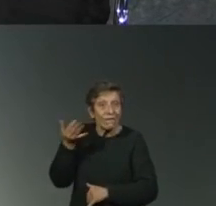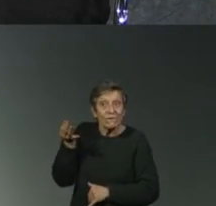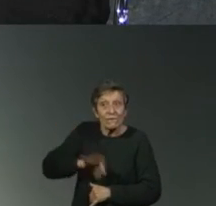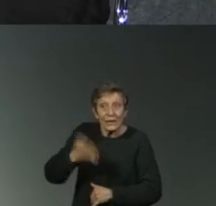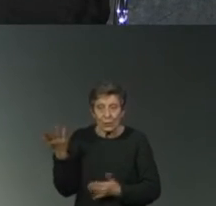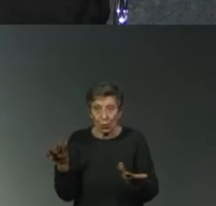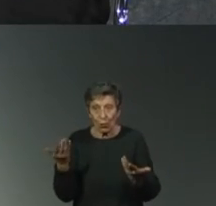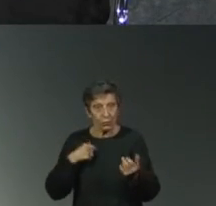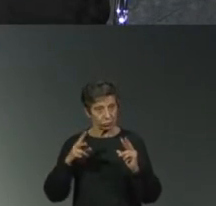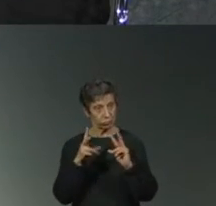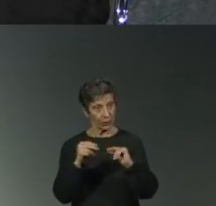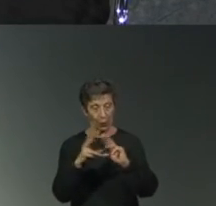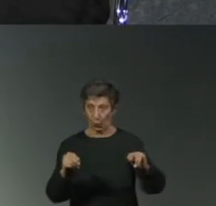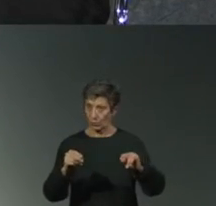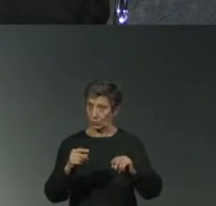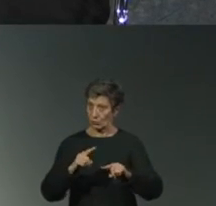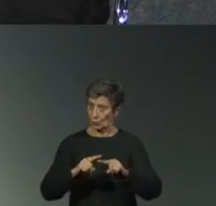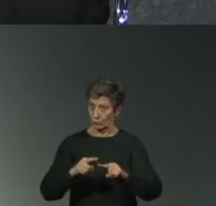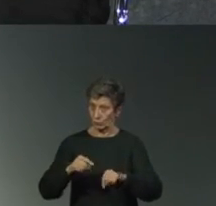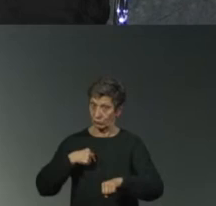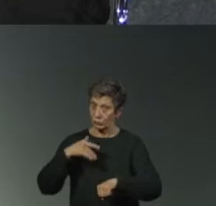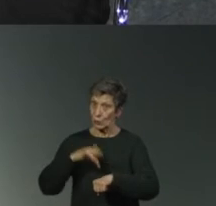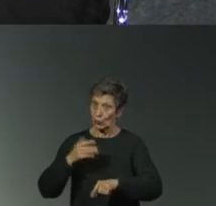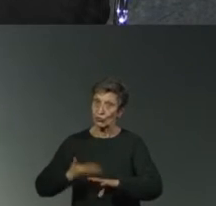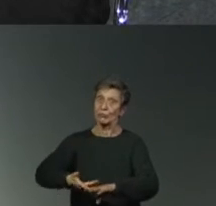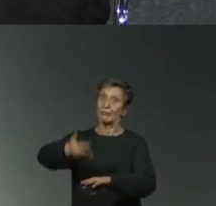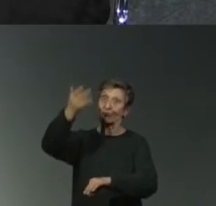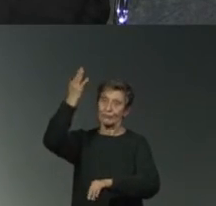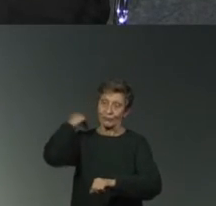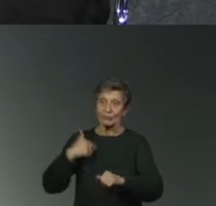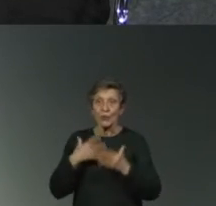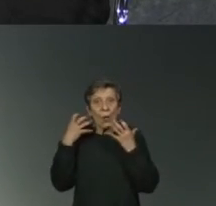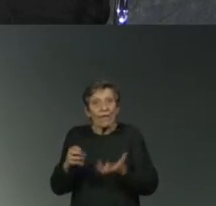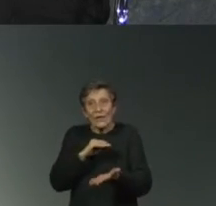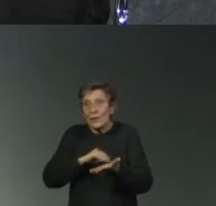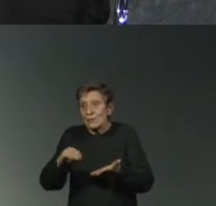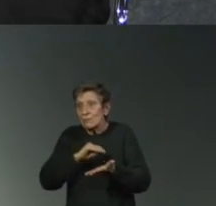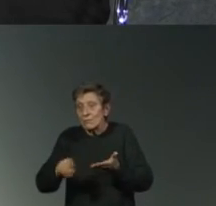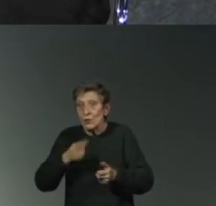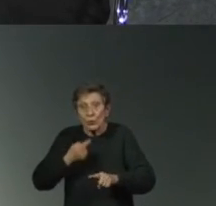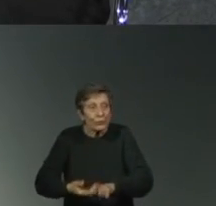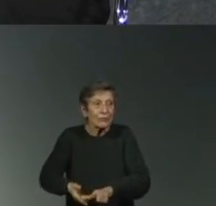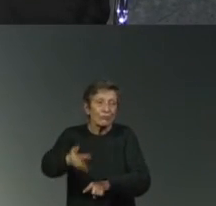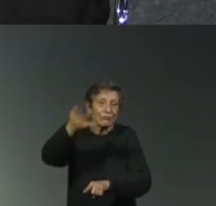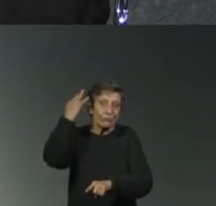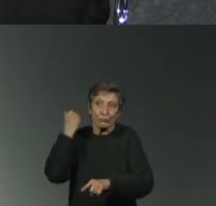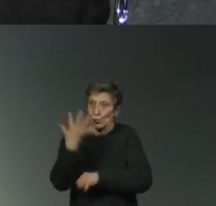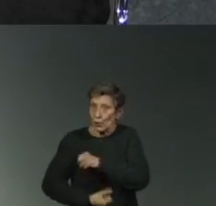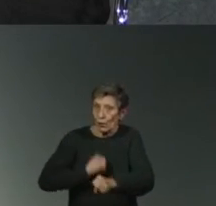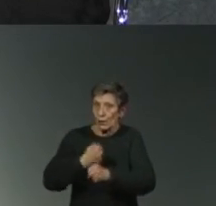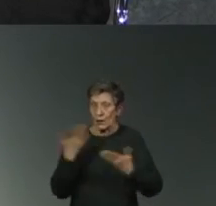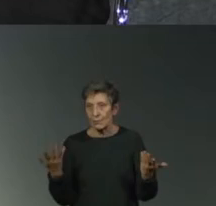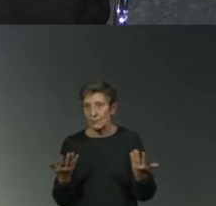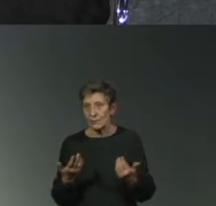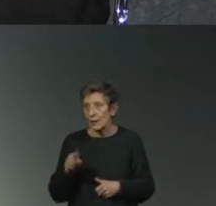chose qui m'est arrivé il y a longtemps et que j'avais envie d'écrire depuis des années et des années, ne sachant